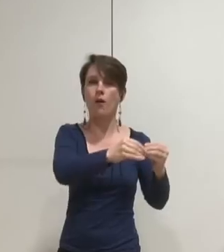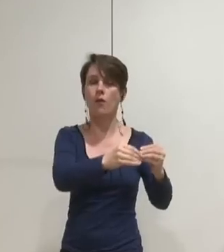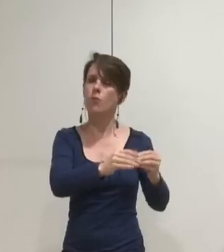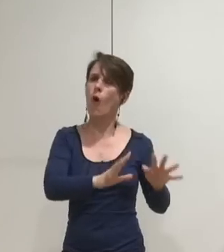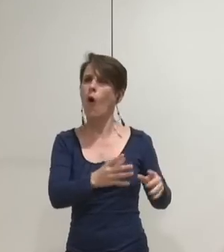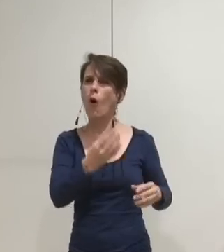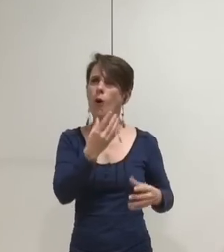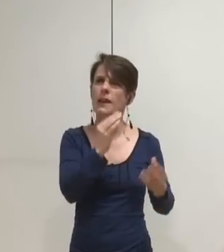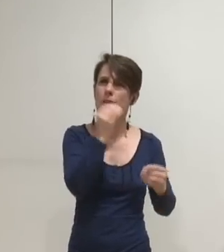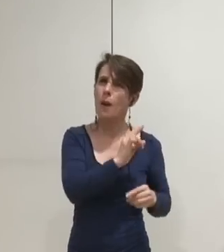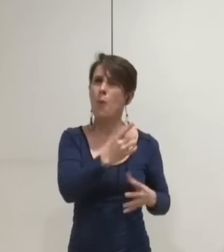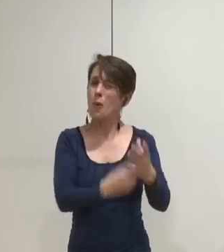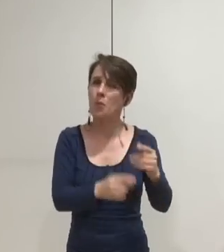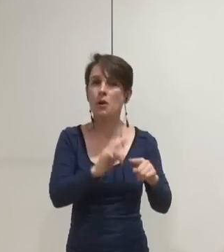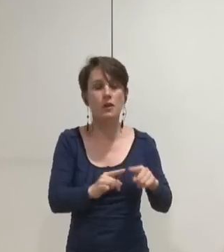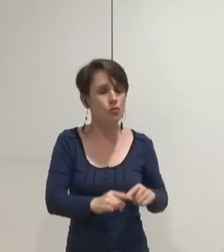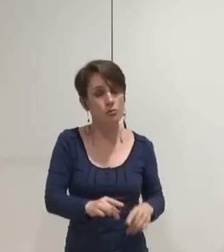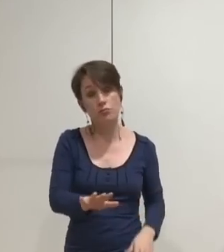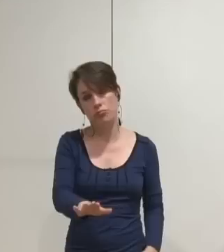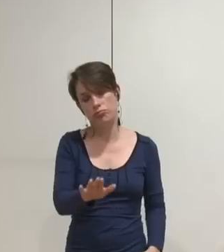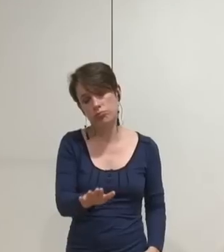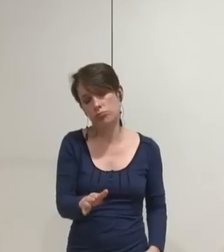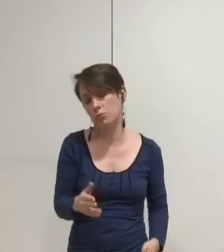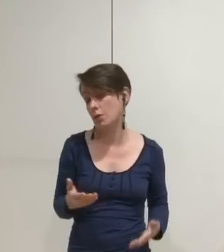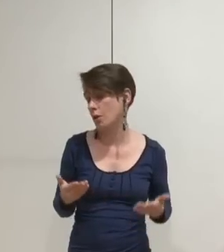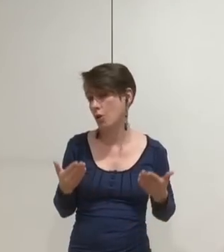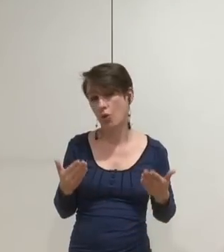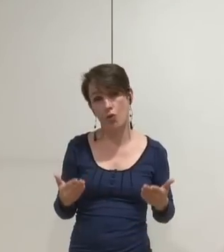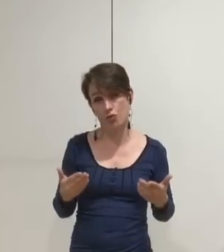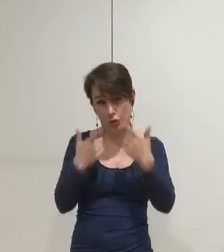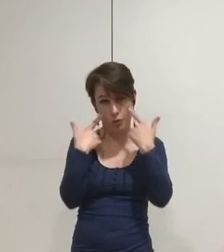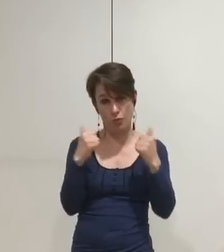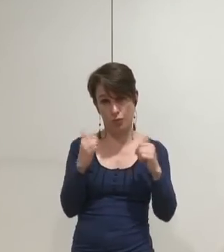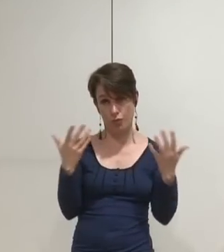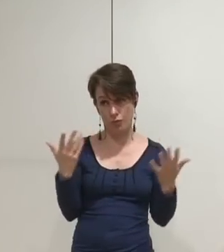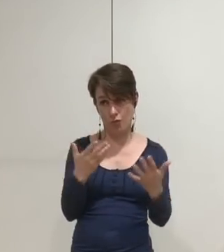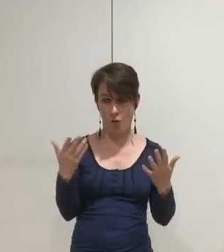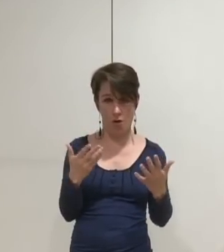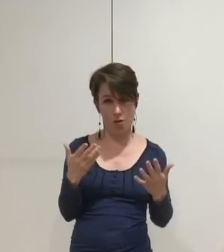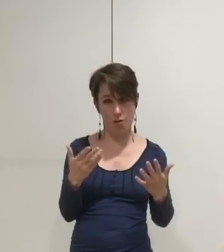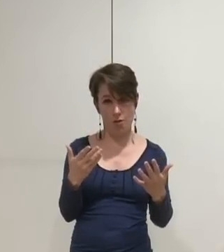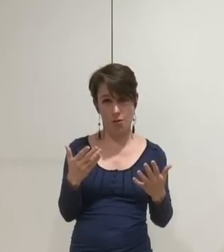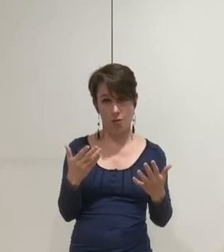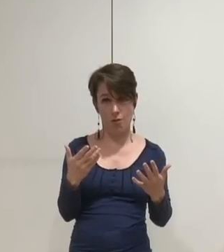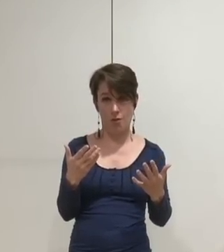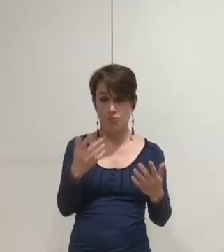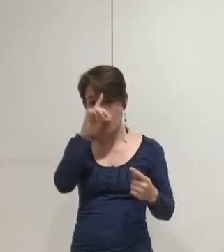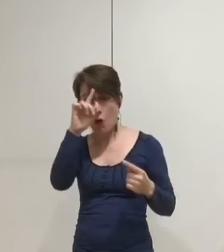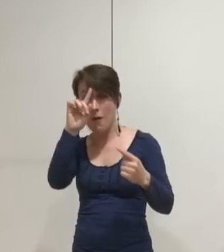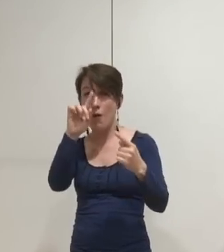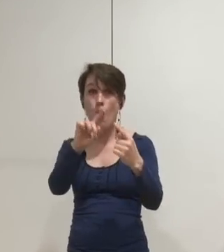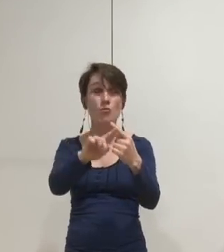reprocher très clairement aujourd'hui toujours la différence entre les intentions affichées nous sommes pas